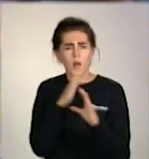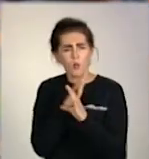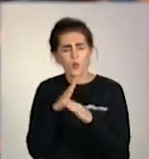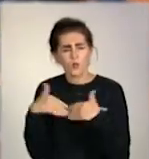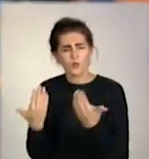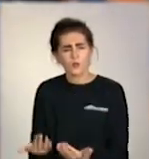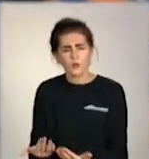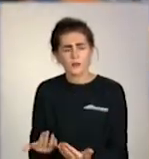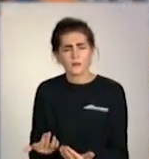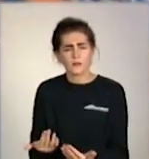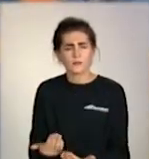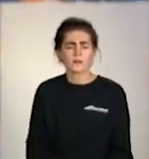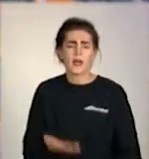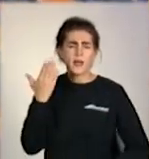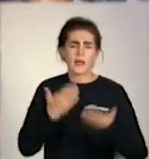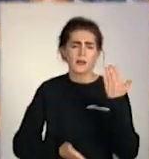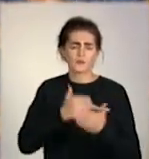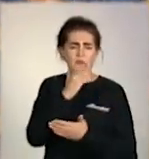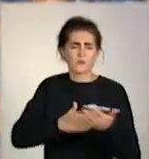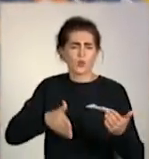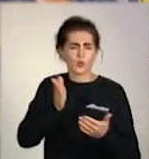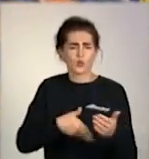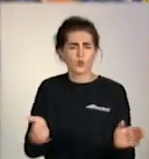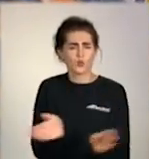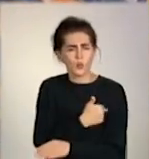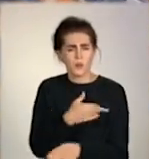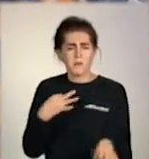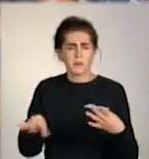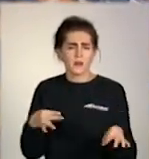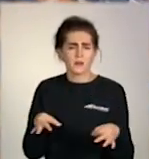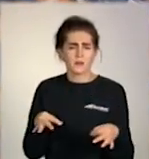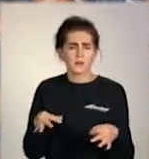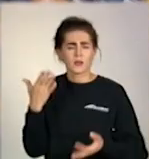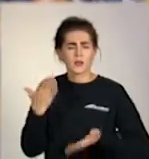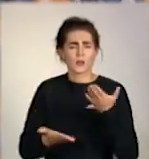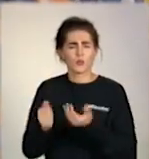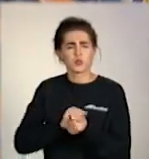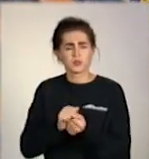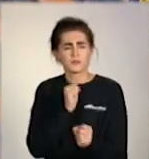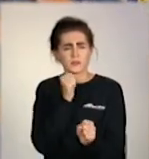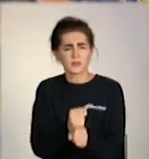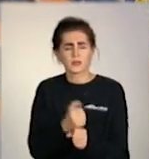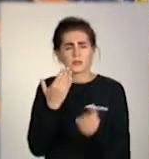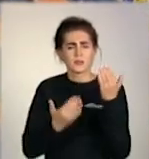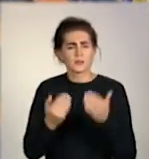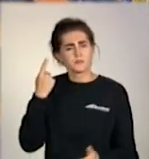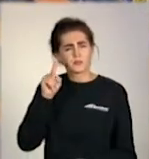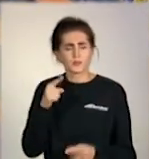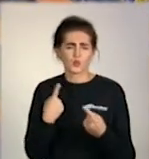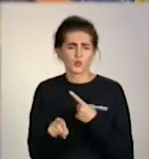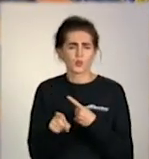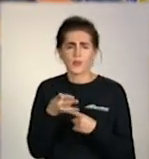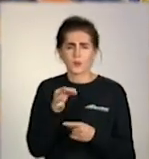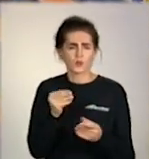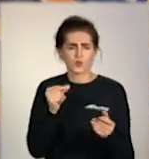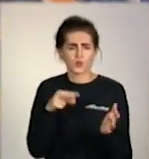ну, звісно, або взагалі їх убрати, ці пакетики, а бумажні зробити, або придумати щось інше. Ну, і така ціна,